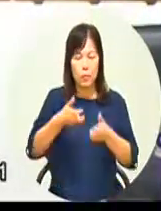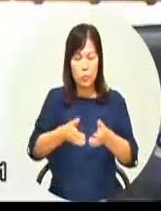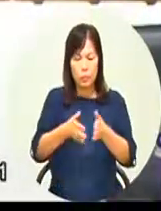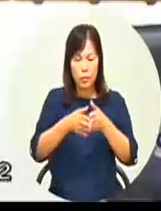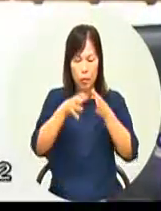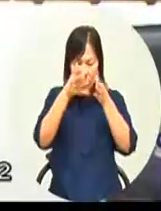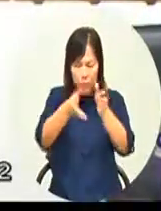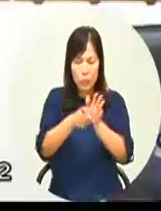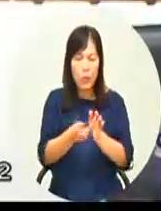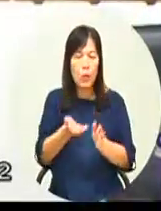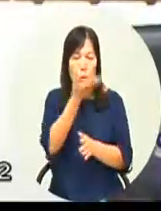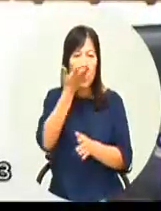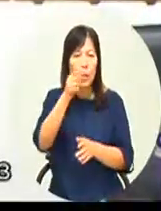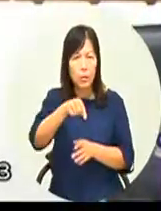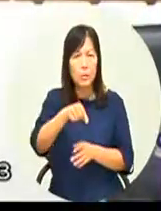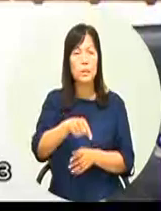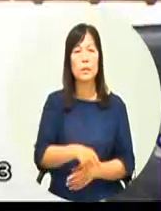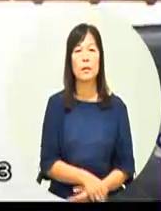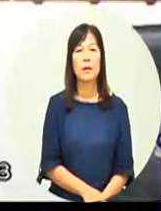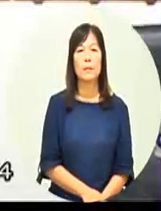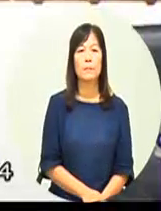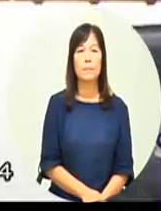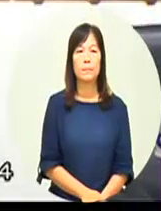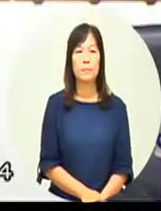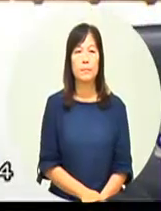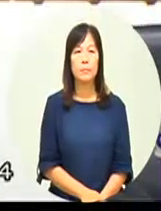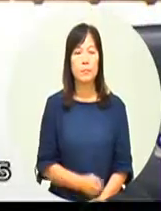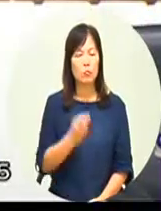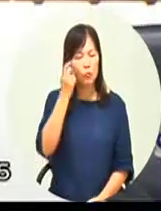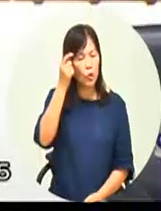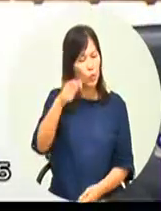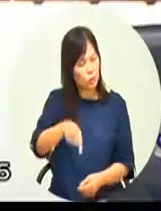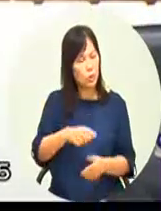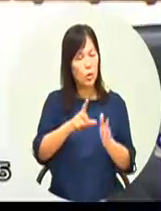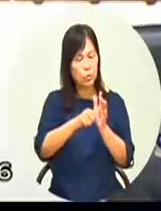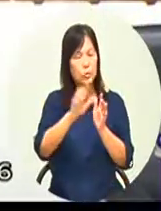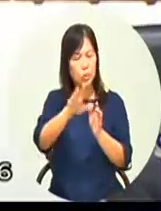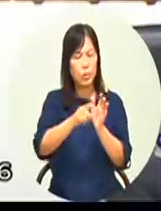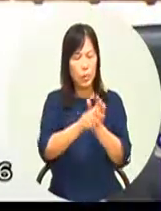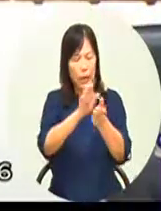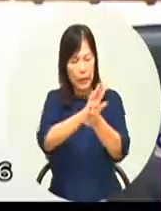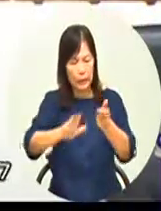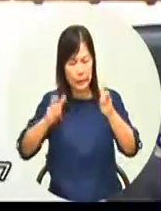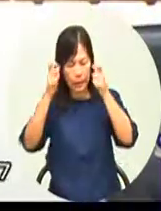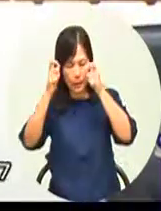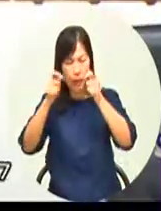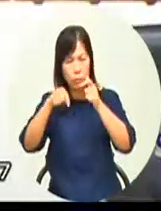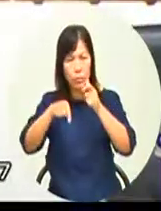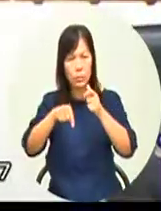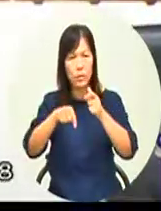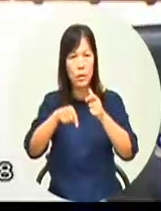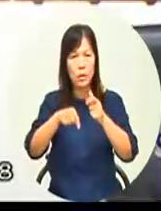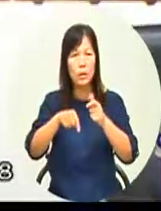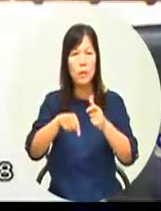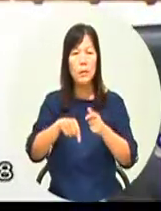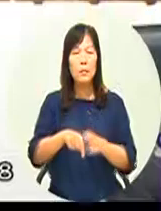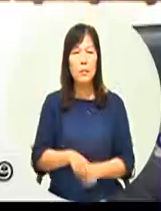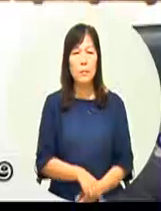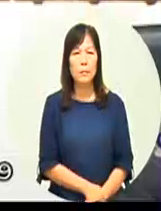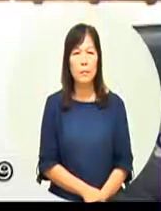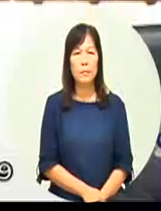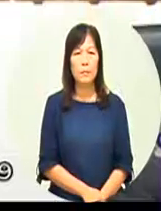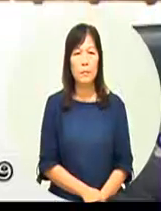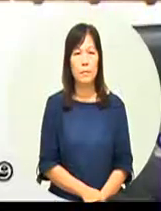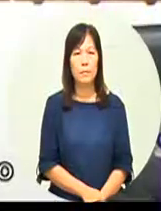观光产业哦。所以说觉得说这是一个机会，可以带动我们高雄观光产业，然后把